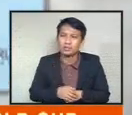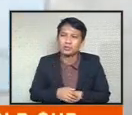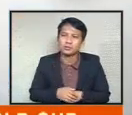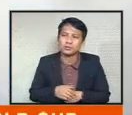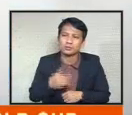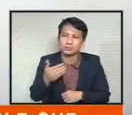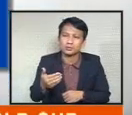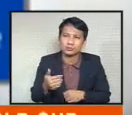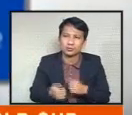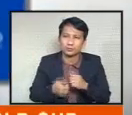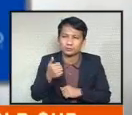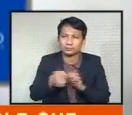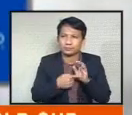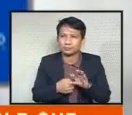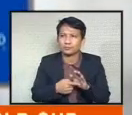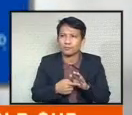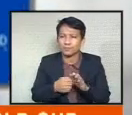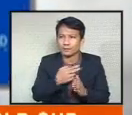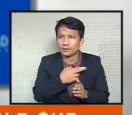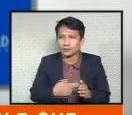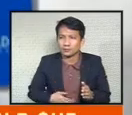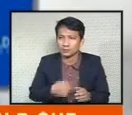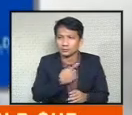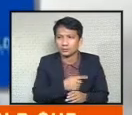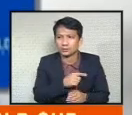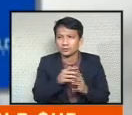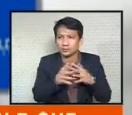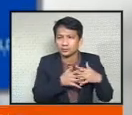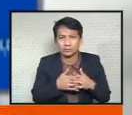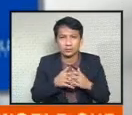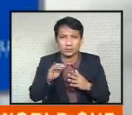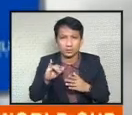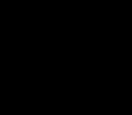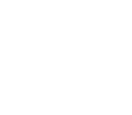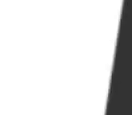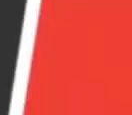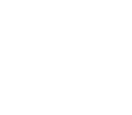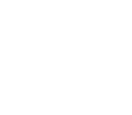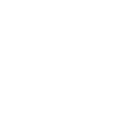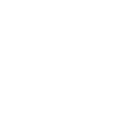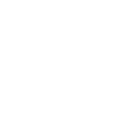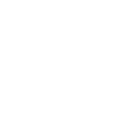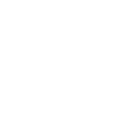De Leon. Magiging pambato naman natin sa Reina Hispano-Americana si Katrina Liagado.